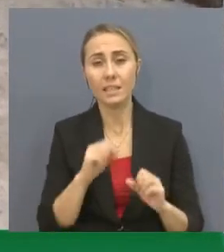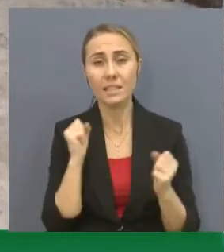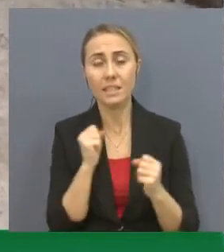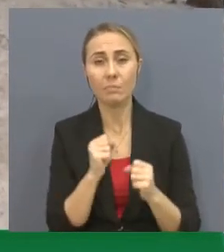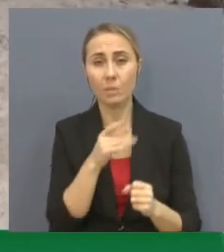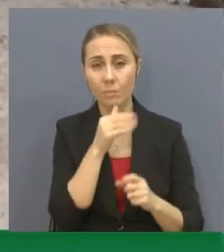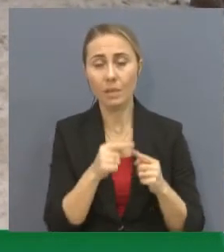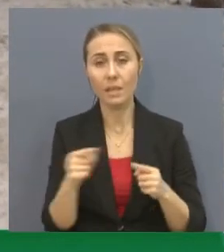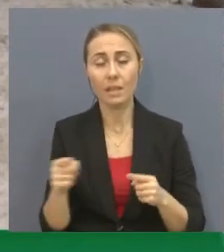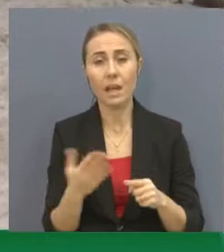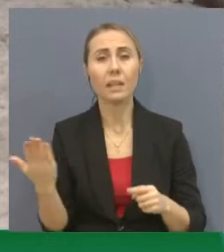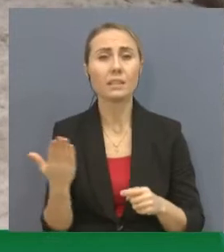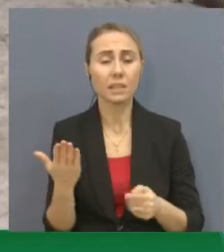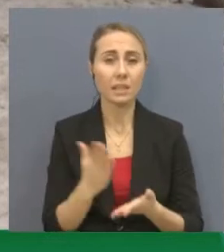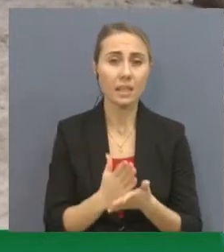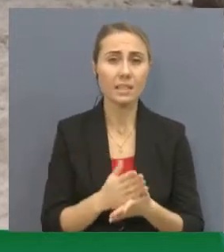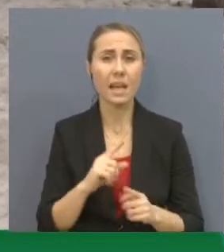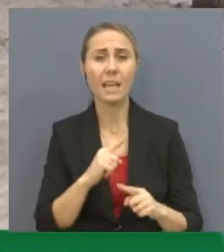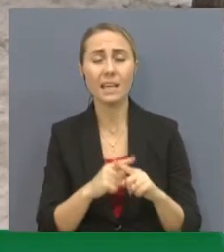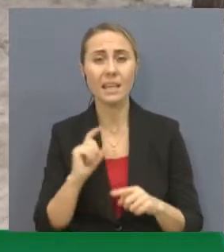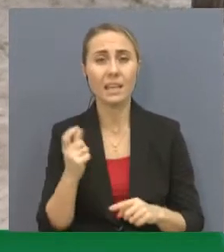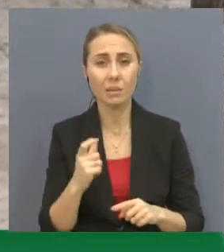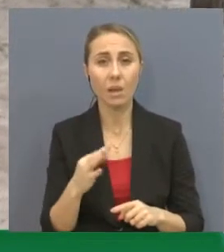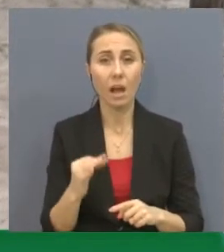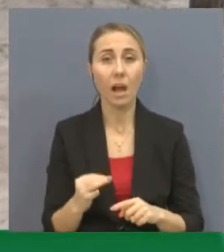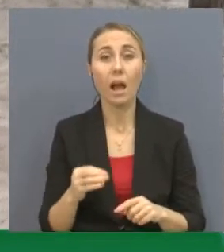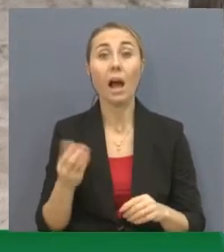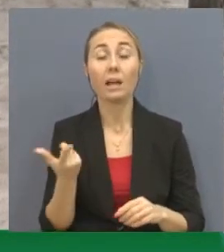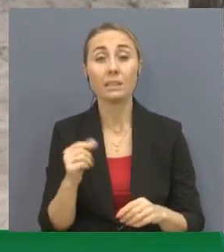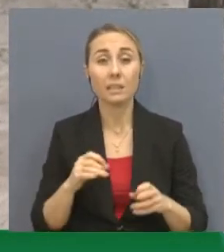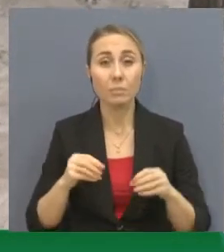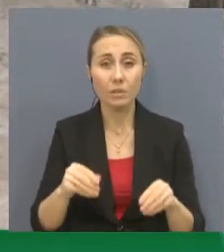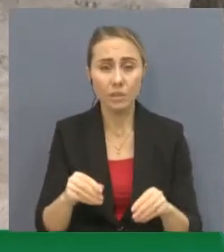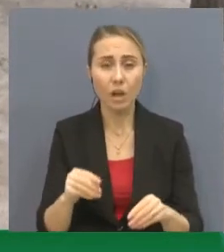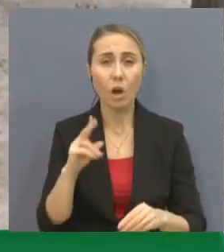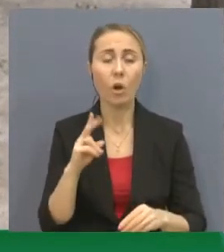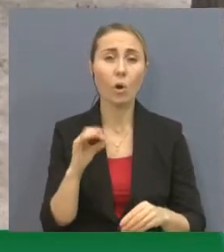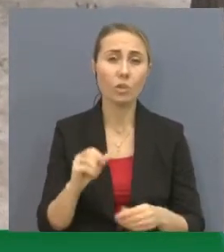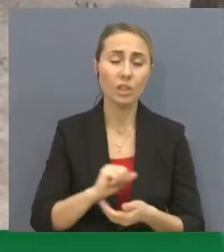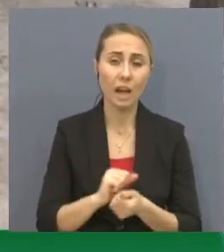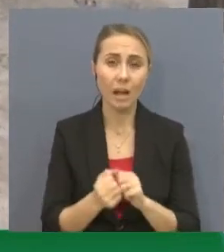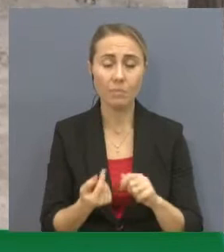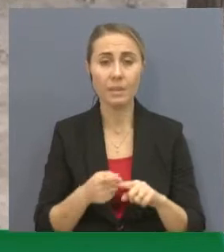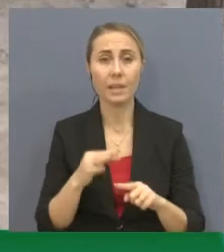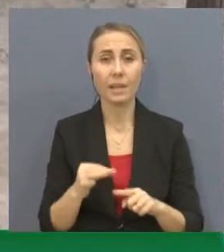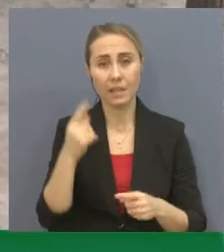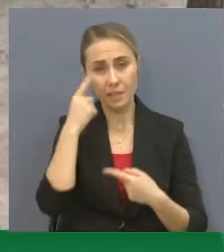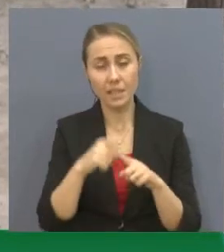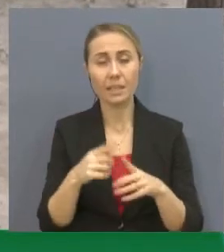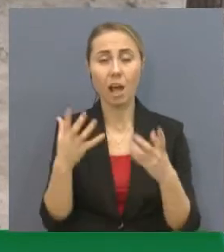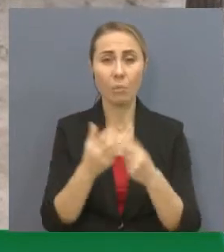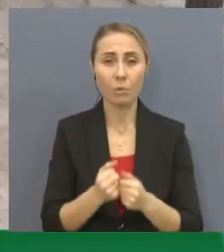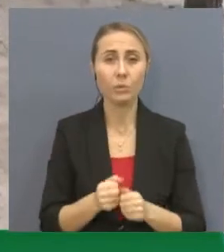широко применяют химические реагенты где-то ограничивается песком солью крошкой каменной техника и оборудование